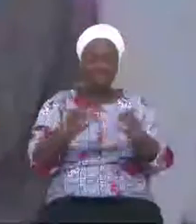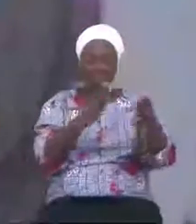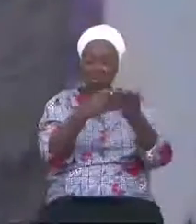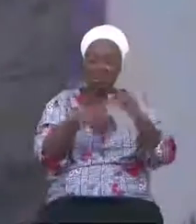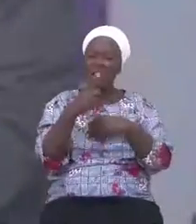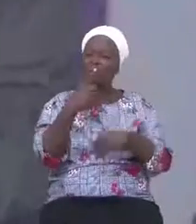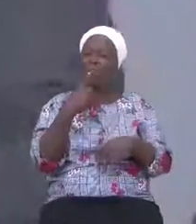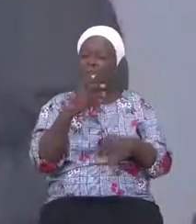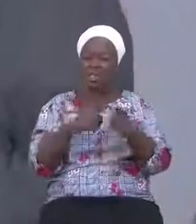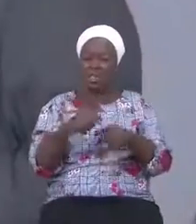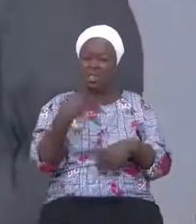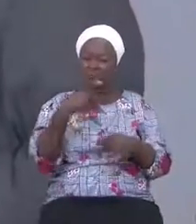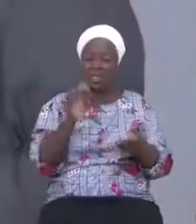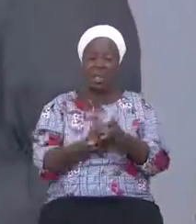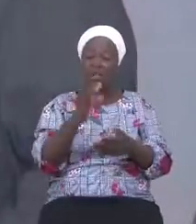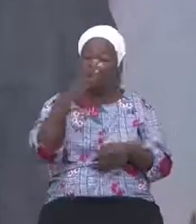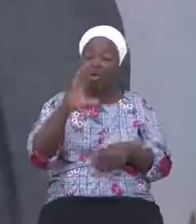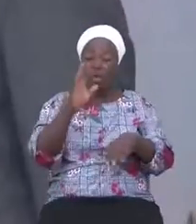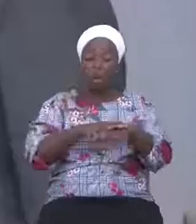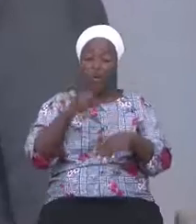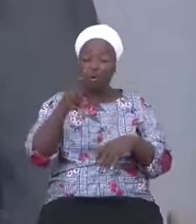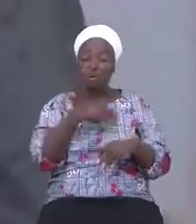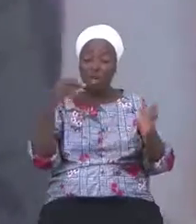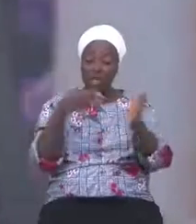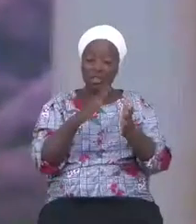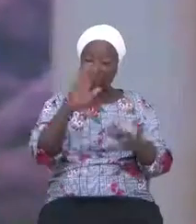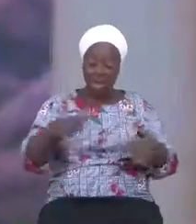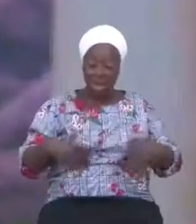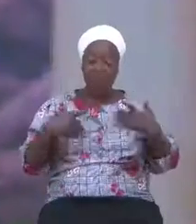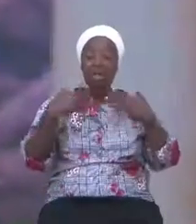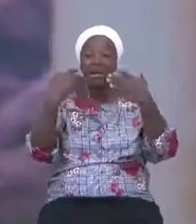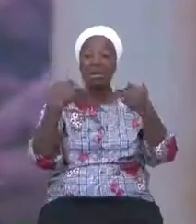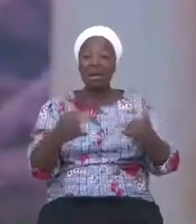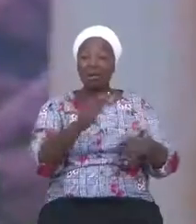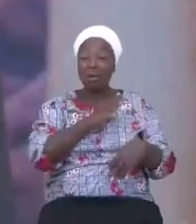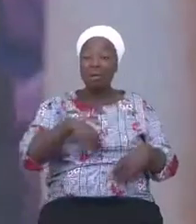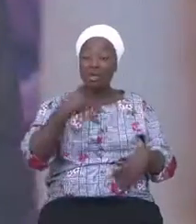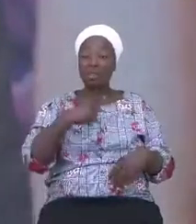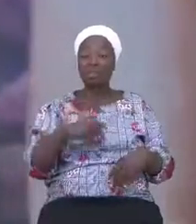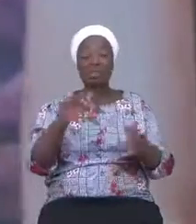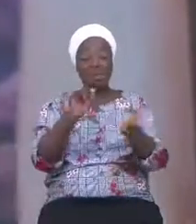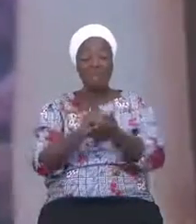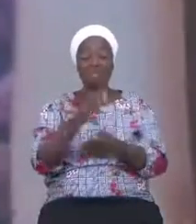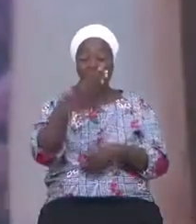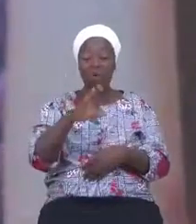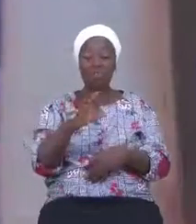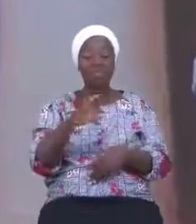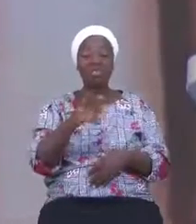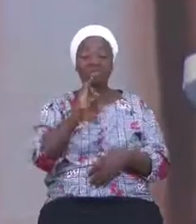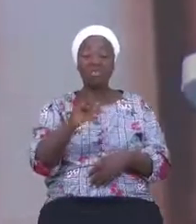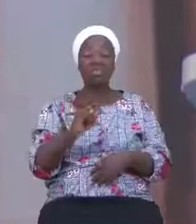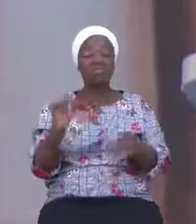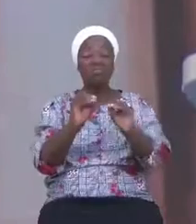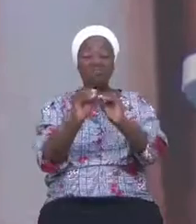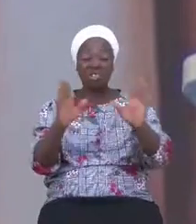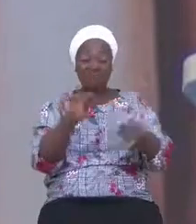et ils parlent et ils envoient une malédiction contre ta vie. Maintenant, Christ a dit, cette malédiction